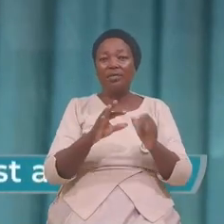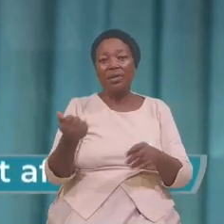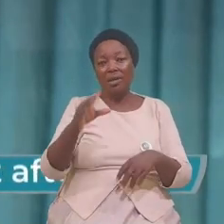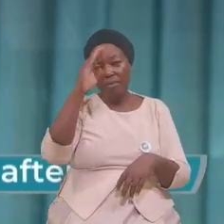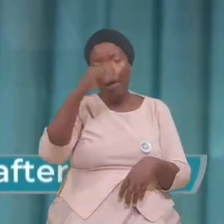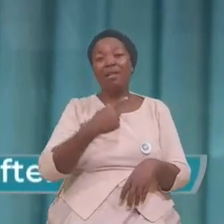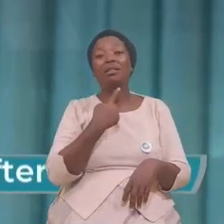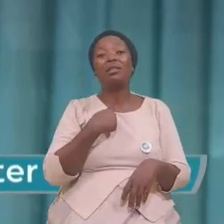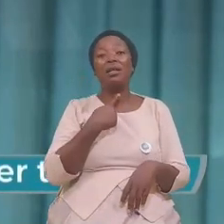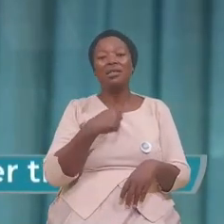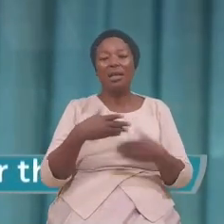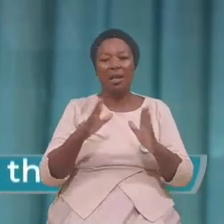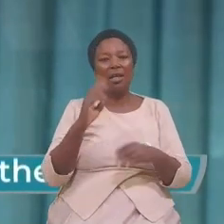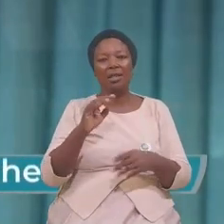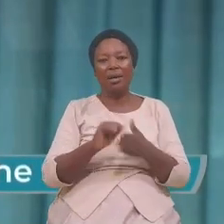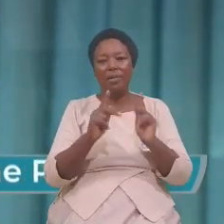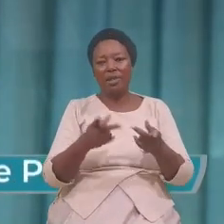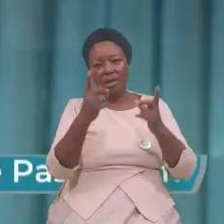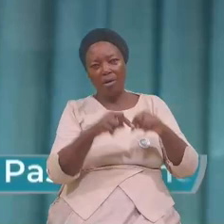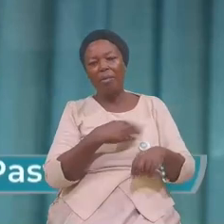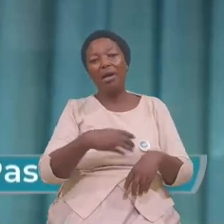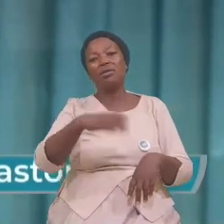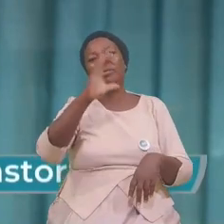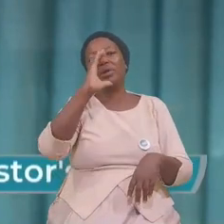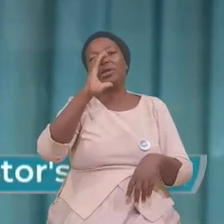vienne, qu'il boive.